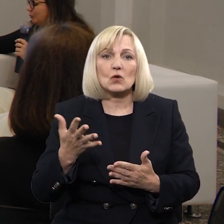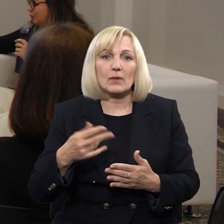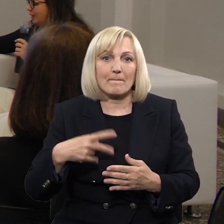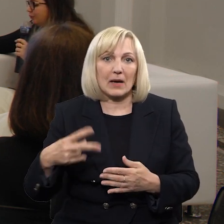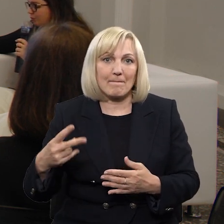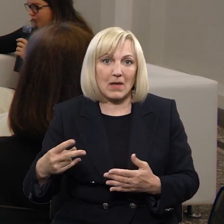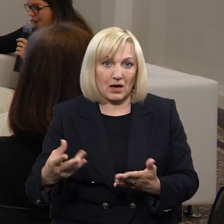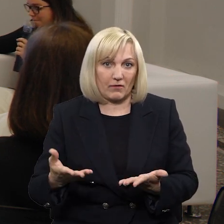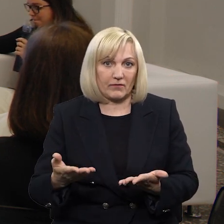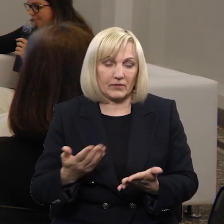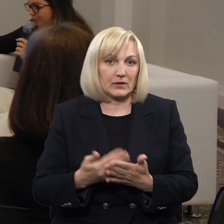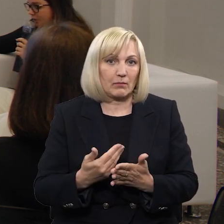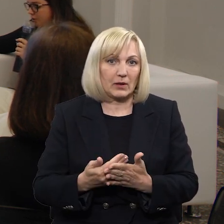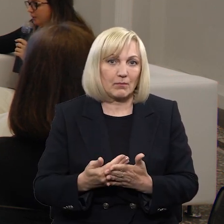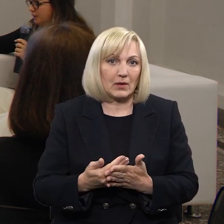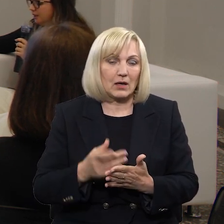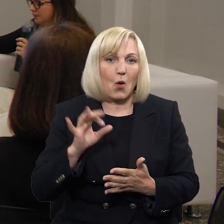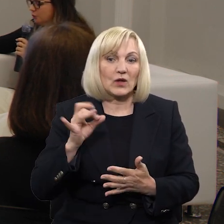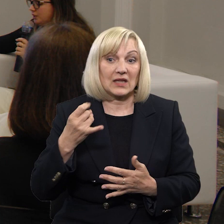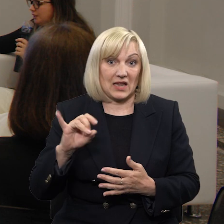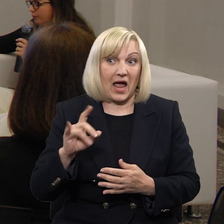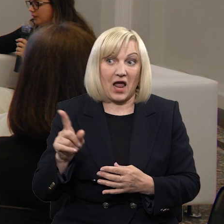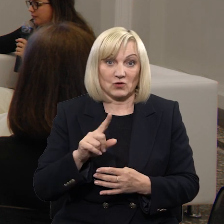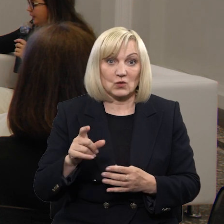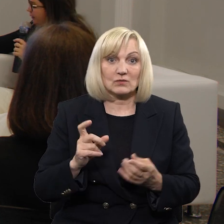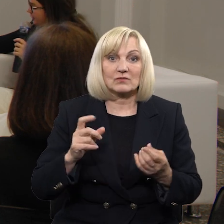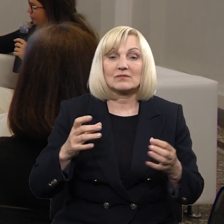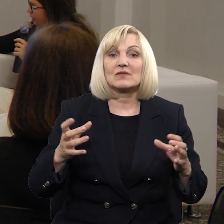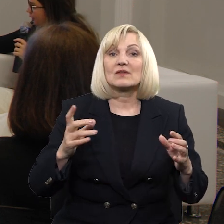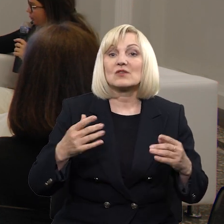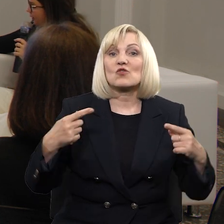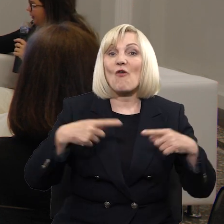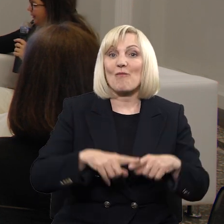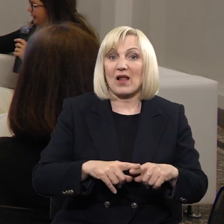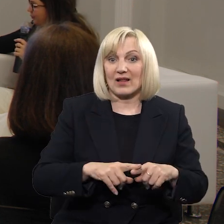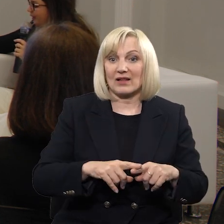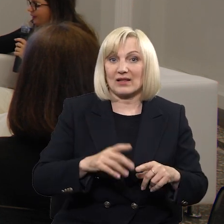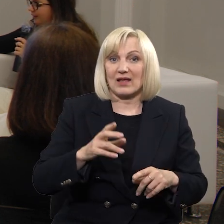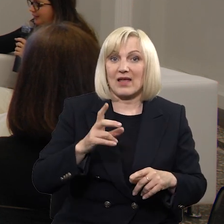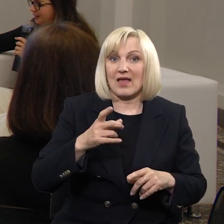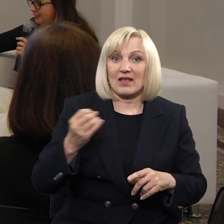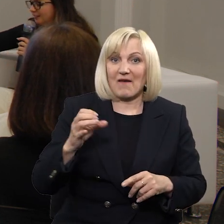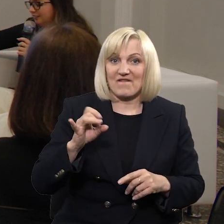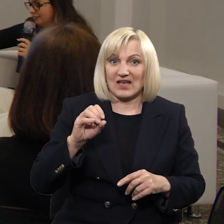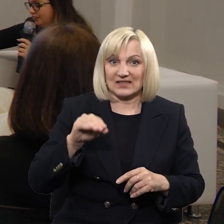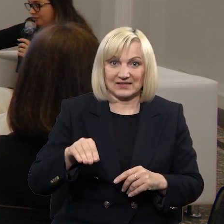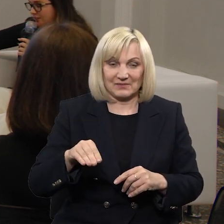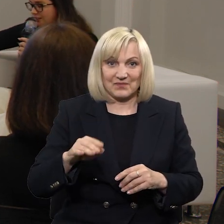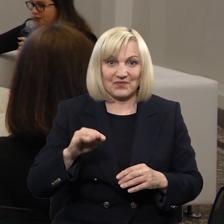интересных примеров например нас как-то онлайн экскурсия совпало с викиффесом когда он был онлайн и